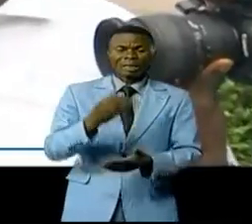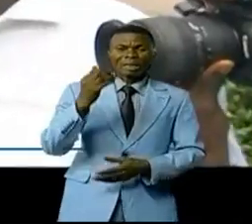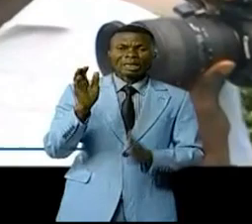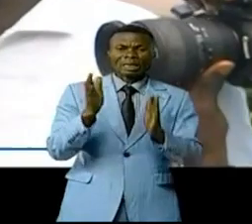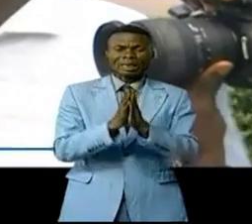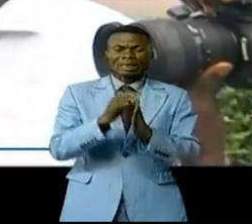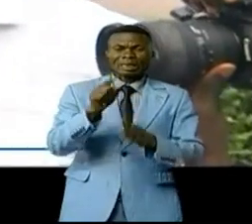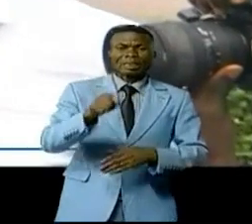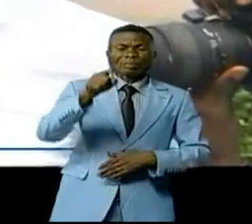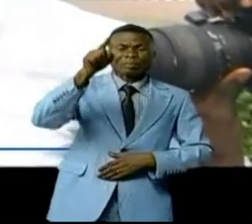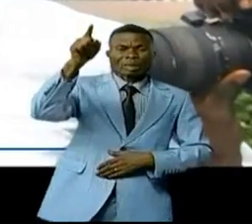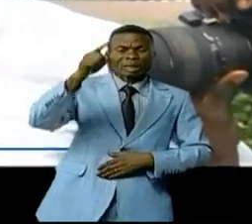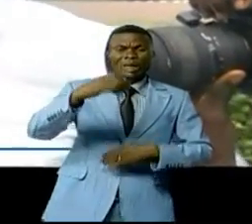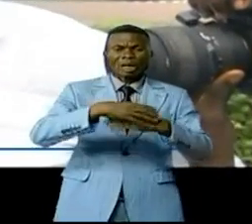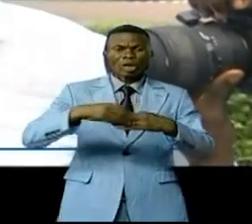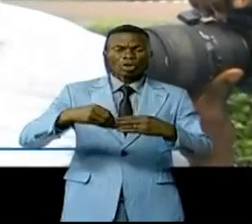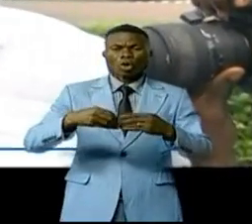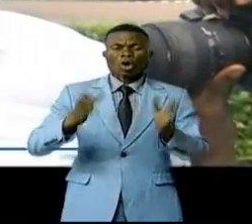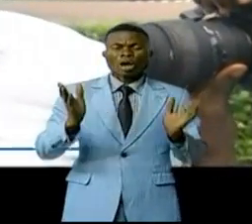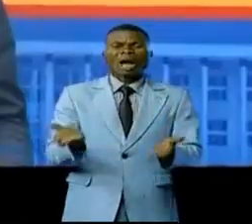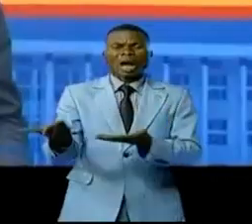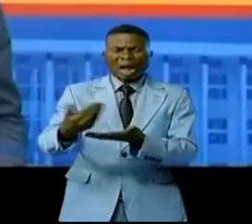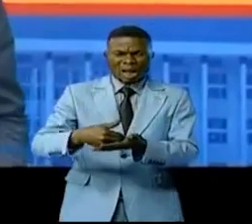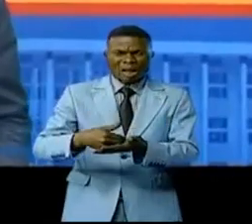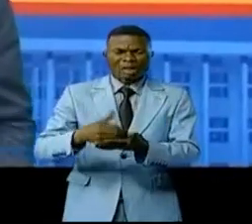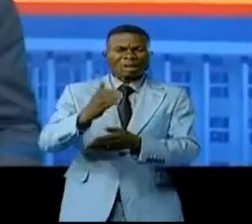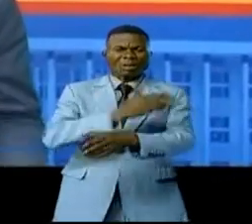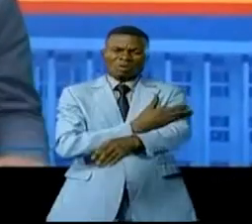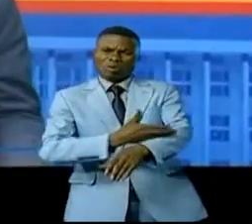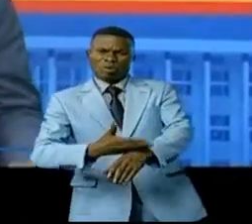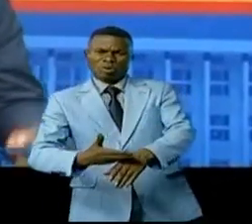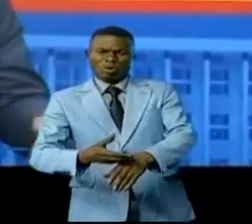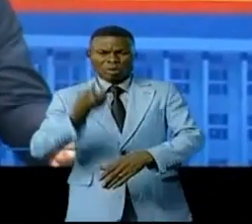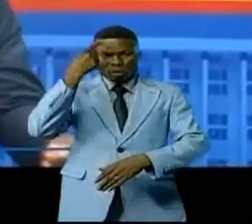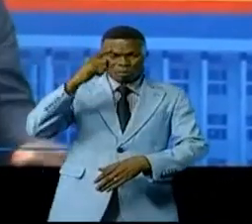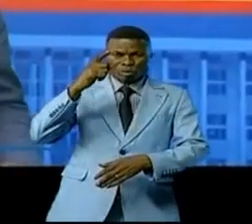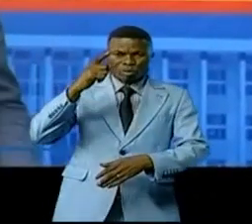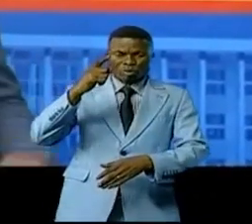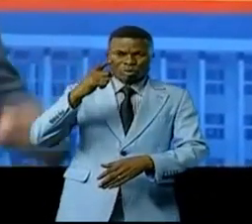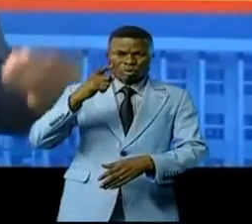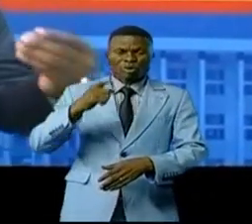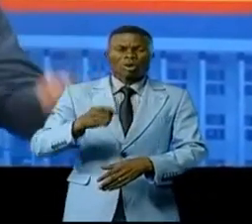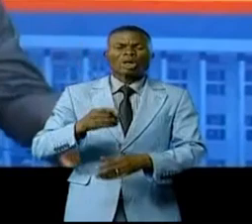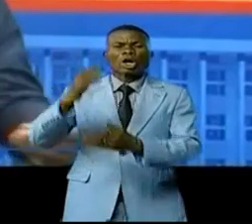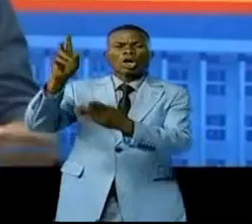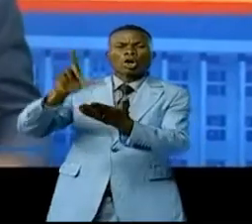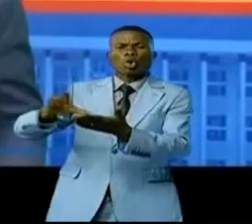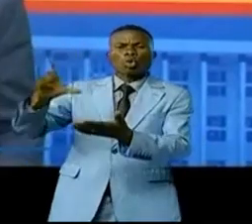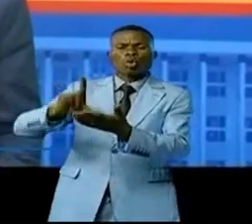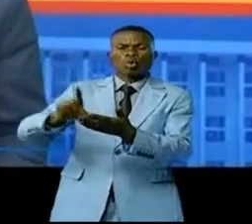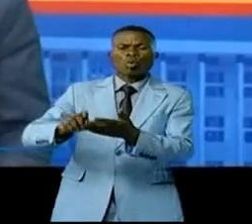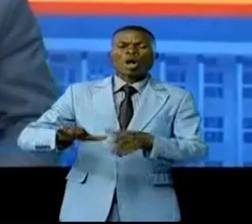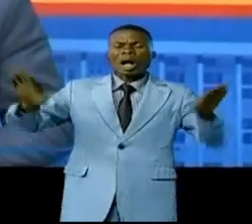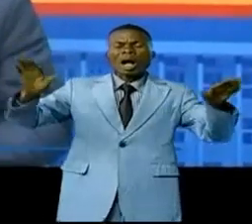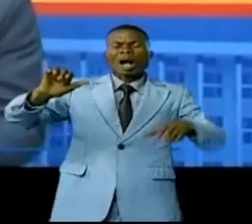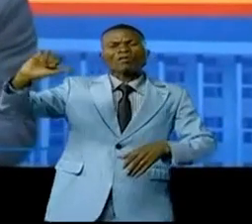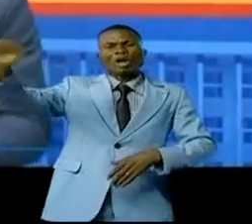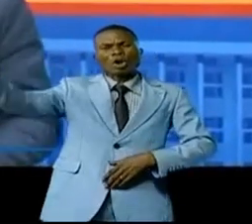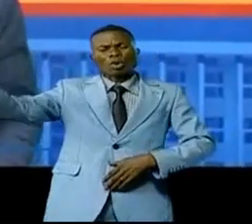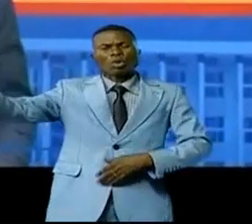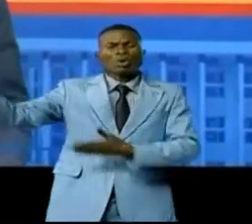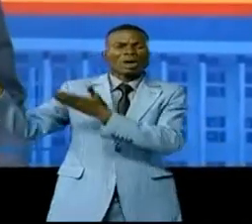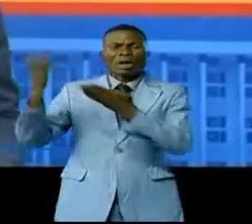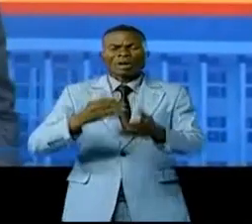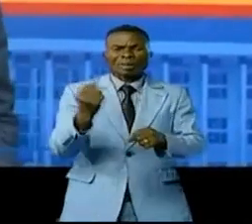dollars, nous pouvons encore revenir en arrière pour faire des leasing, pour aller louer les avions d'autrui et venir